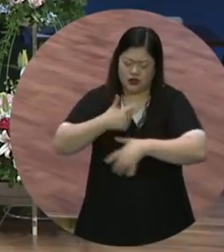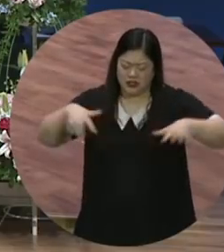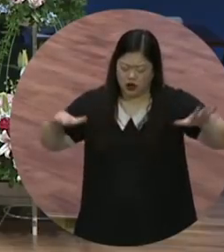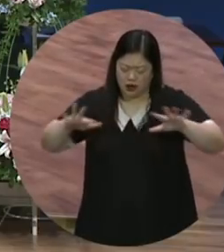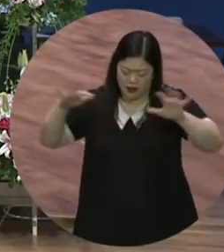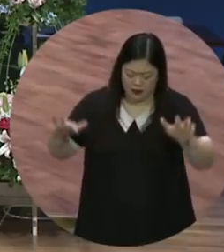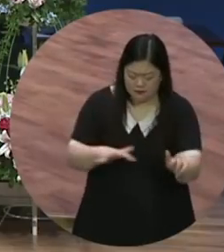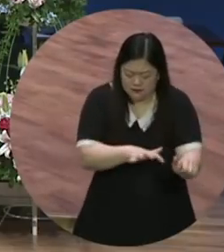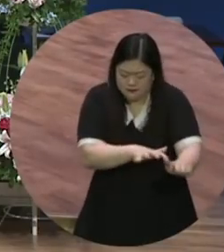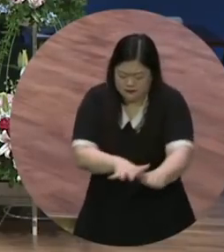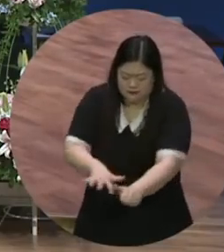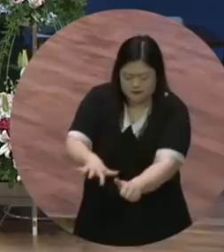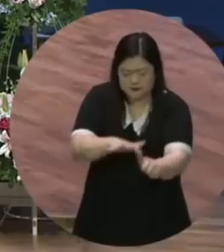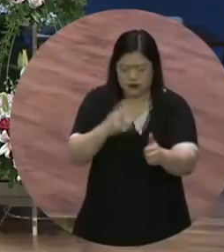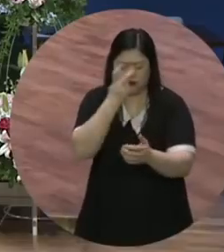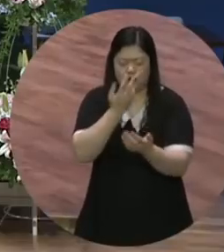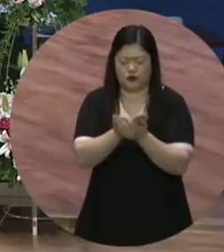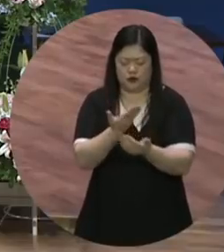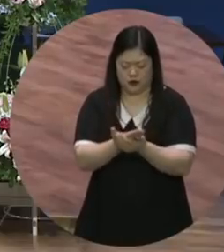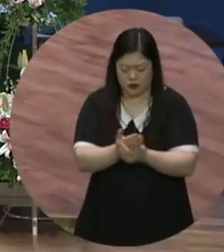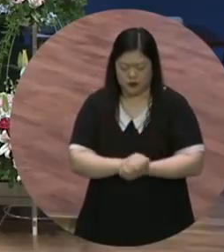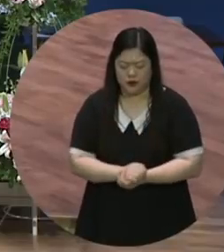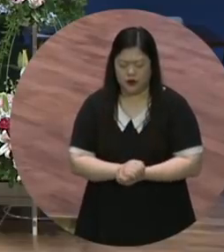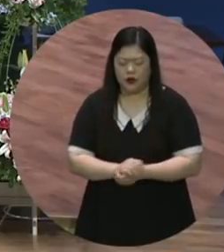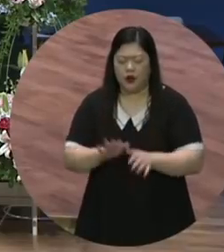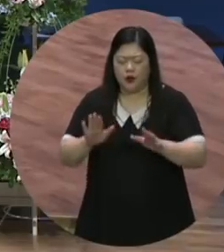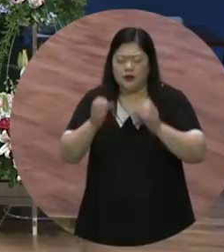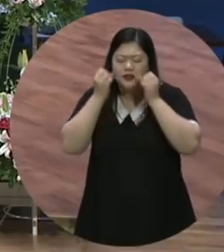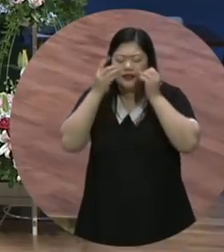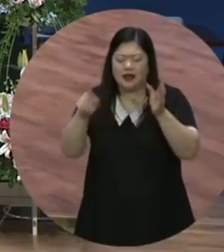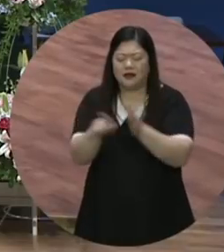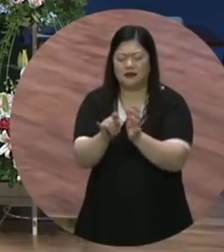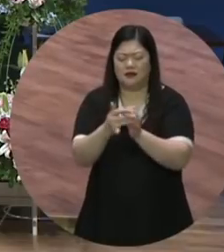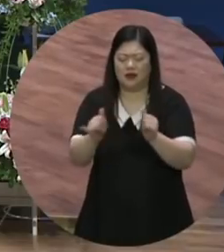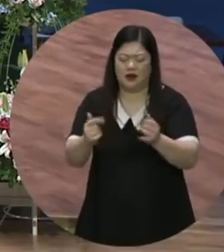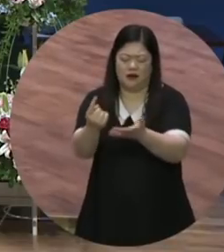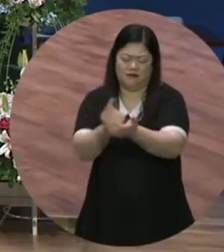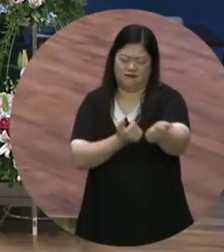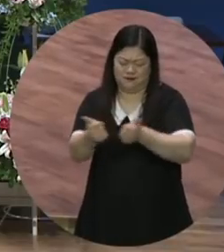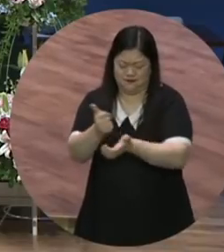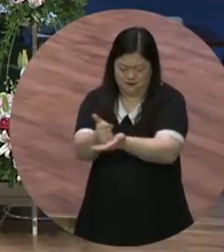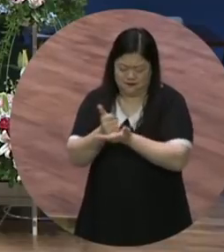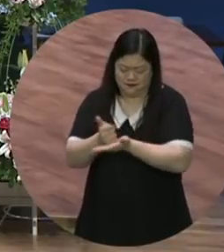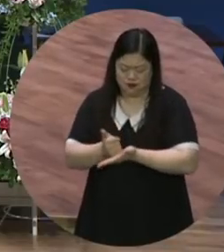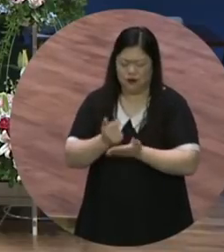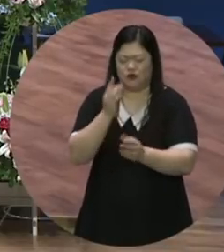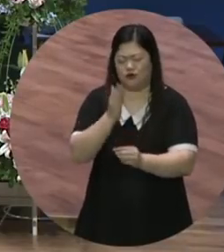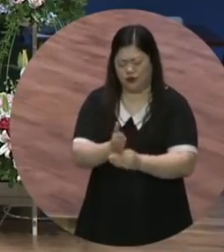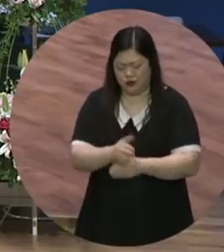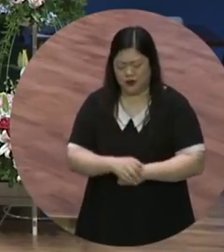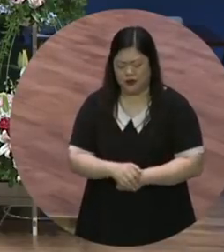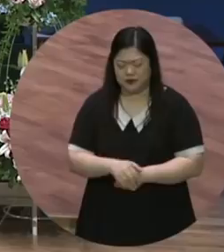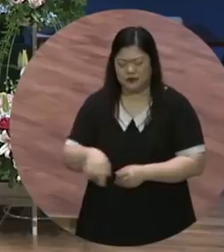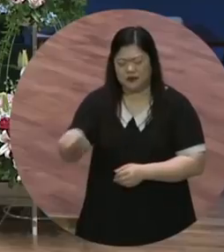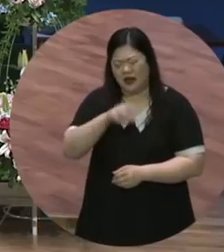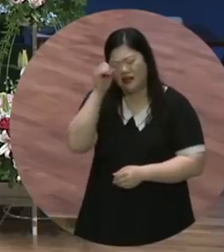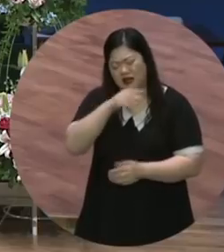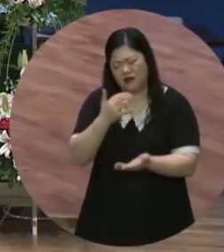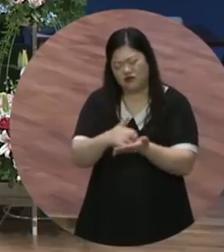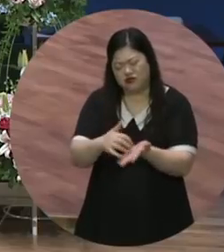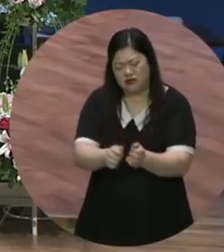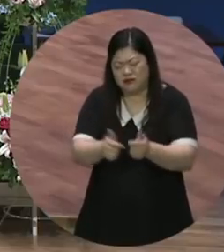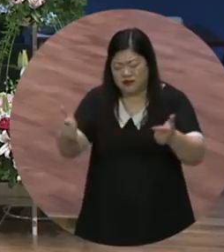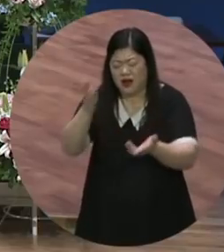주옵소서. 청년의 가족 초청 열린 예배를 통해 새 가족이 살아나며 절대 복음으로 행복을 누리게 축복하여